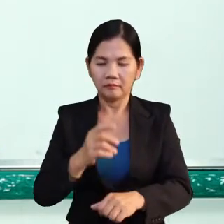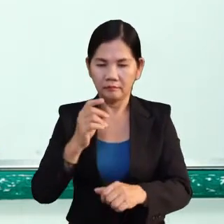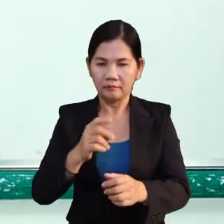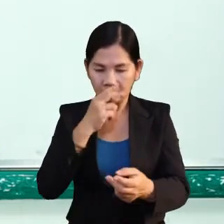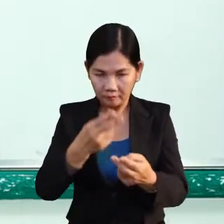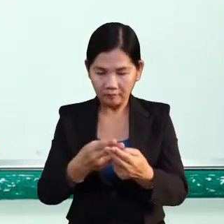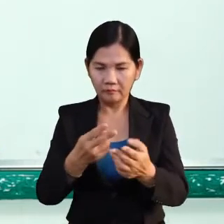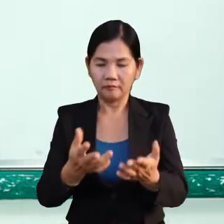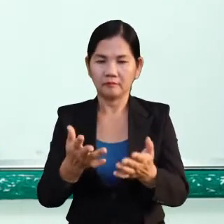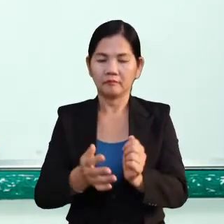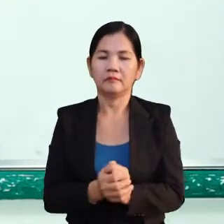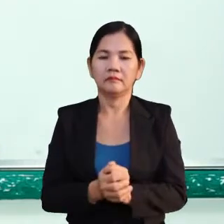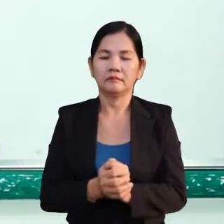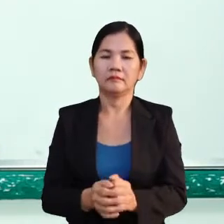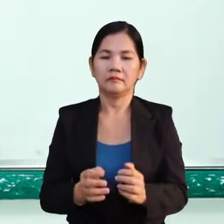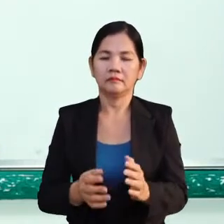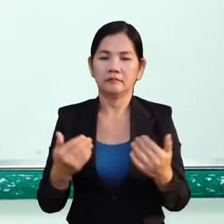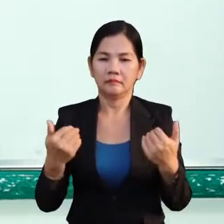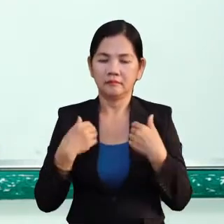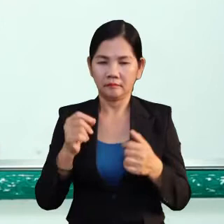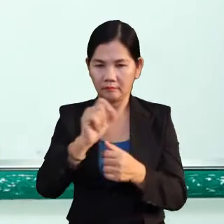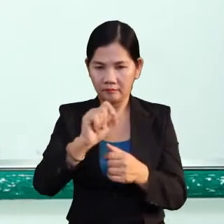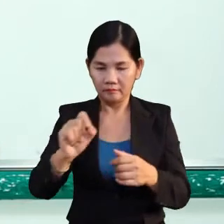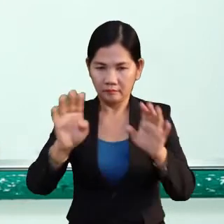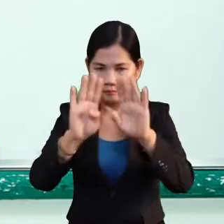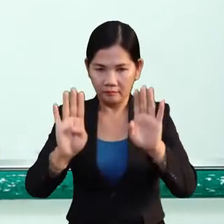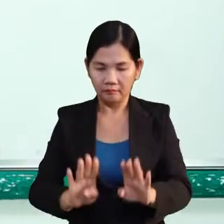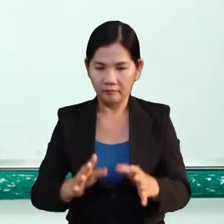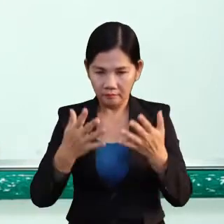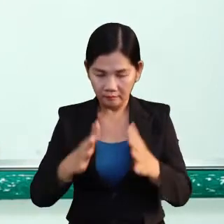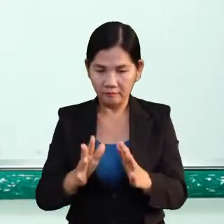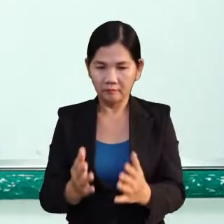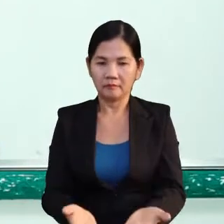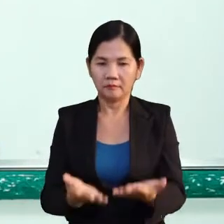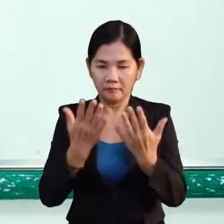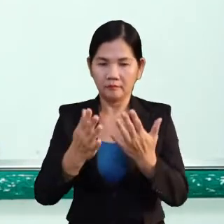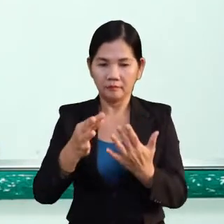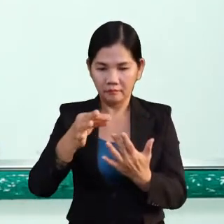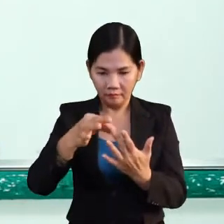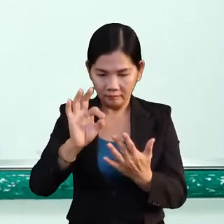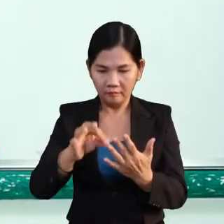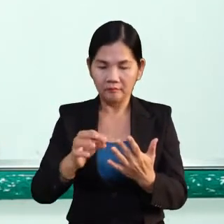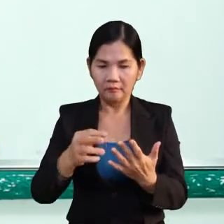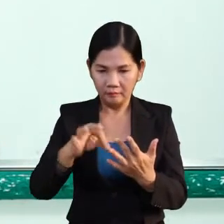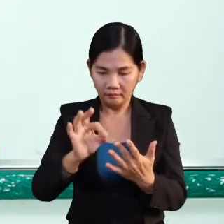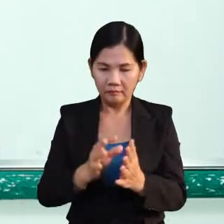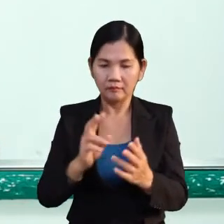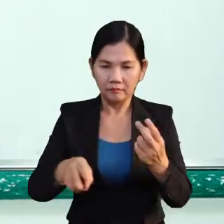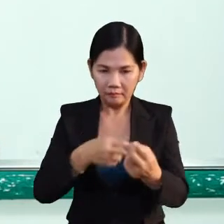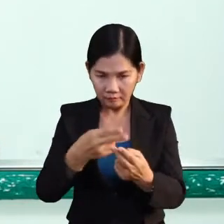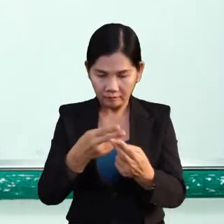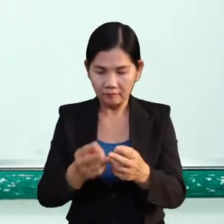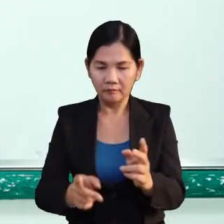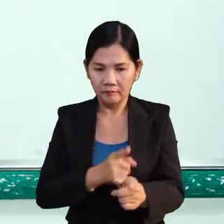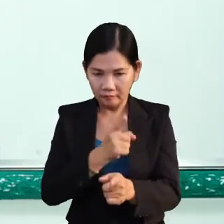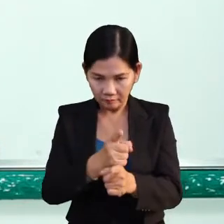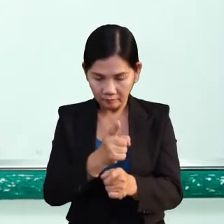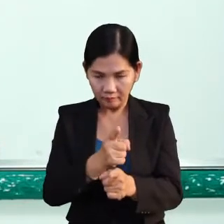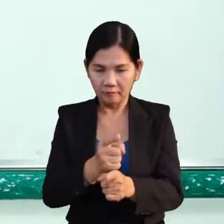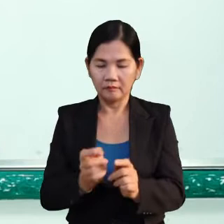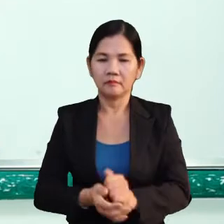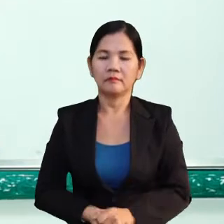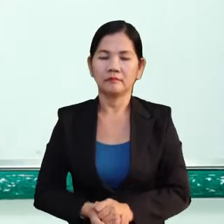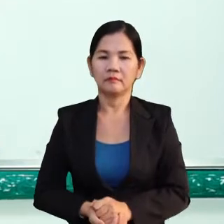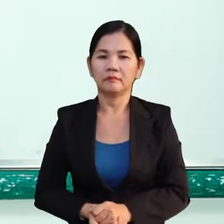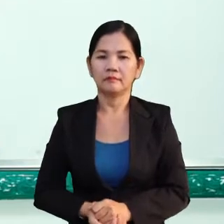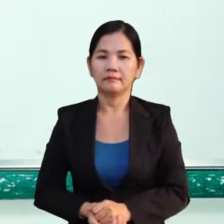ម្លើយសិនអញ្ចឹងចម្លើយអ្នកគ្រូបានកត់នៅលើក្តារខៀនហើយចាំមើលផ្ទៀងផ្ទាត់មើលអ្វីដែលកូនបានឆ្លើយអំបញ្ញមិញវាត្រឹមត្រូវដែរឬទេ